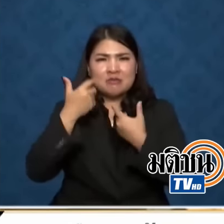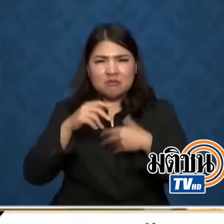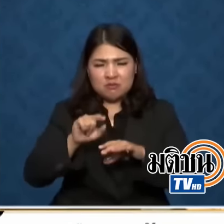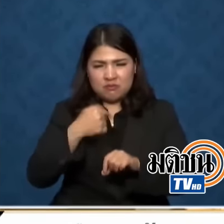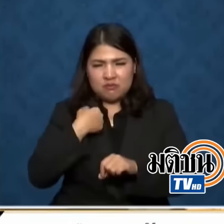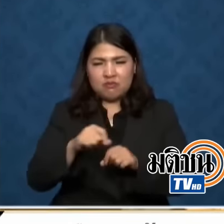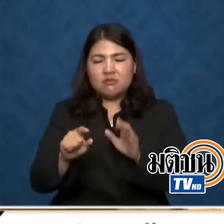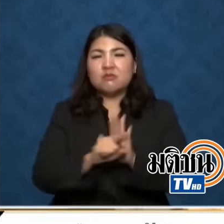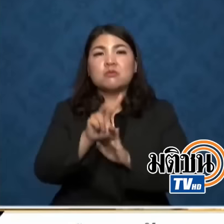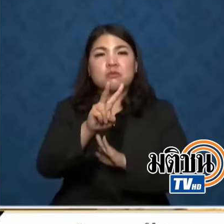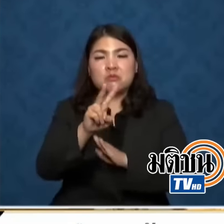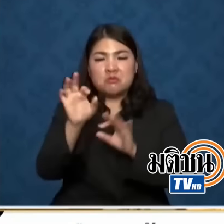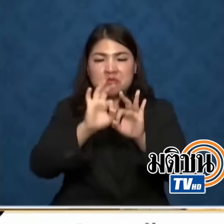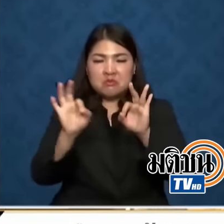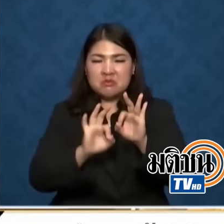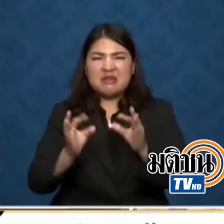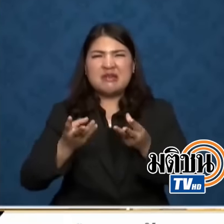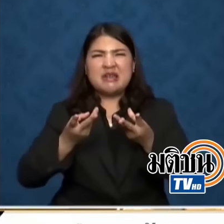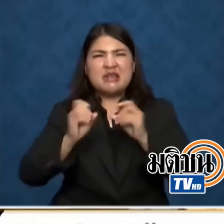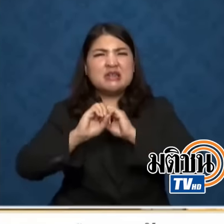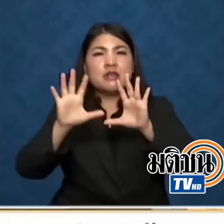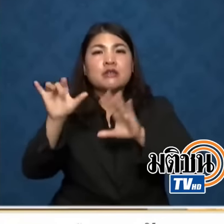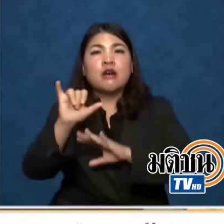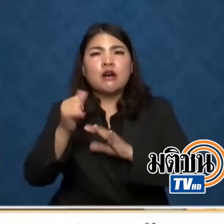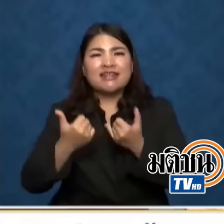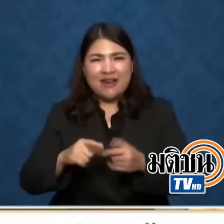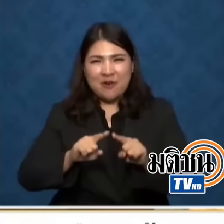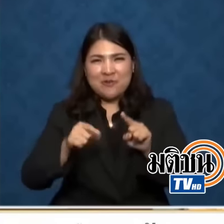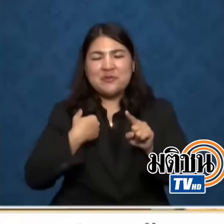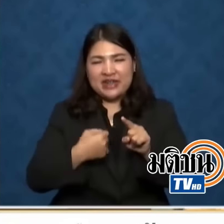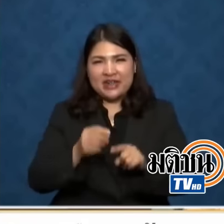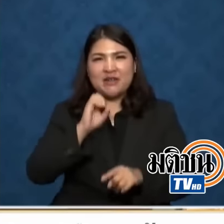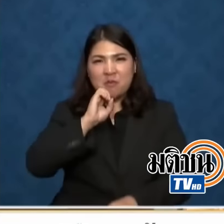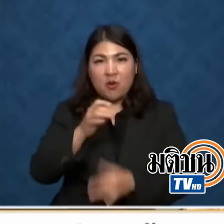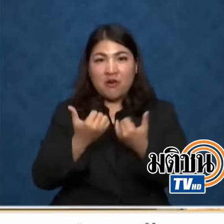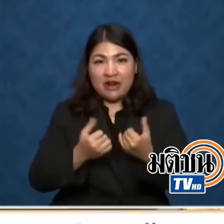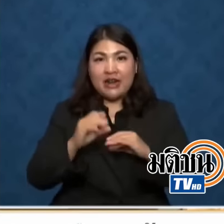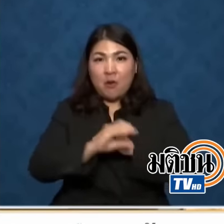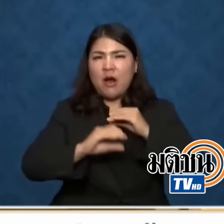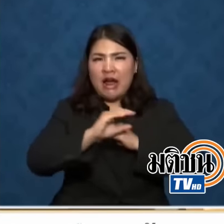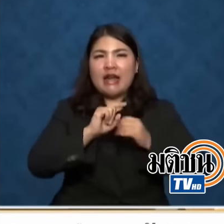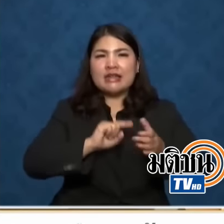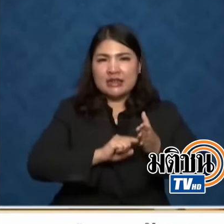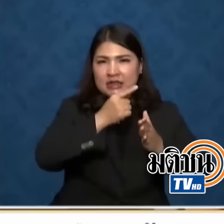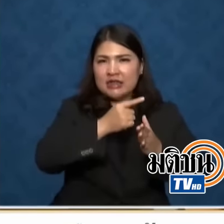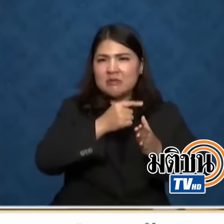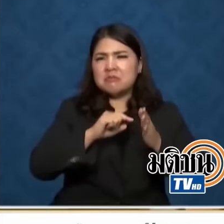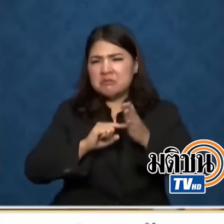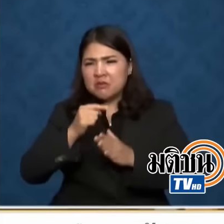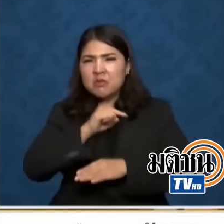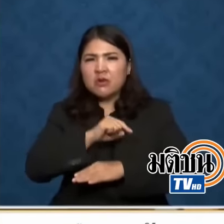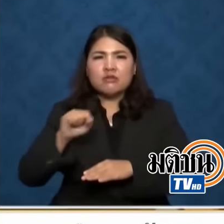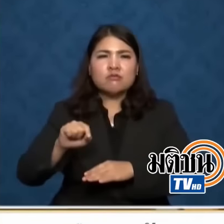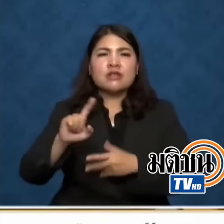ที่ยังไม่ได้มีรายละเอียดอะไรที่ชัดเจนเนี่ยแต่ว่ามันก็เริ่มมีการสัญญาแล้วว่าโครงการจะเริ่มตอนนั้นตอนนี้เนี่ยแต่ที่สุ